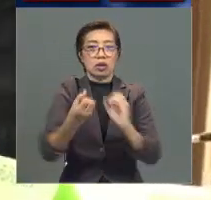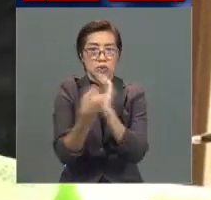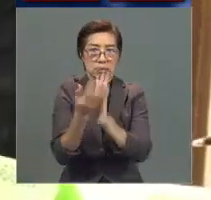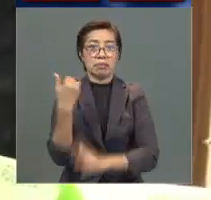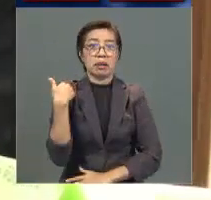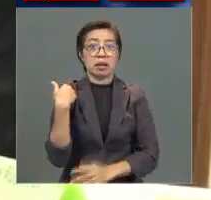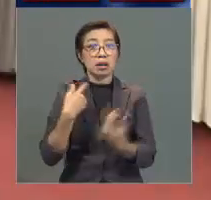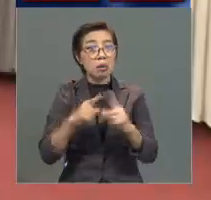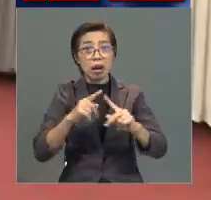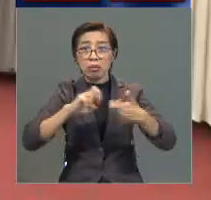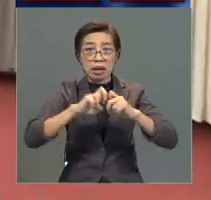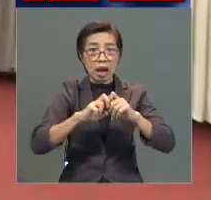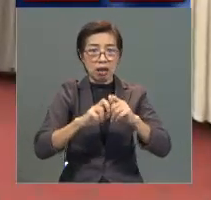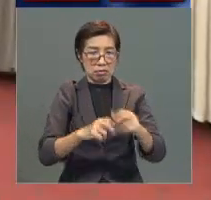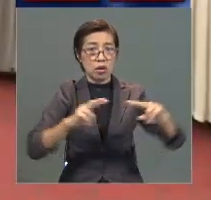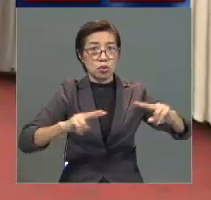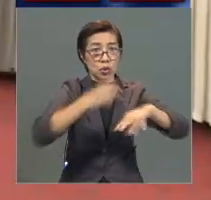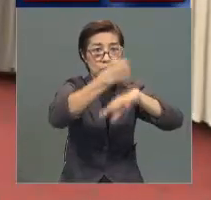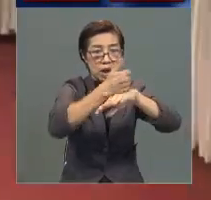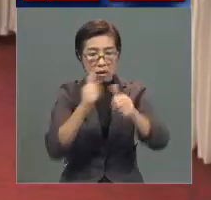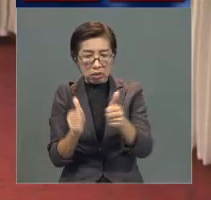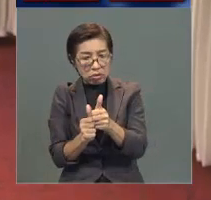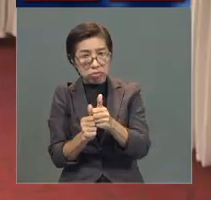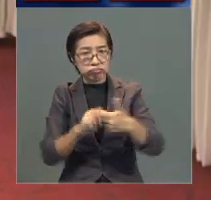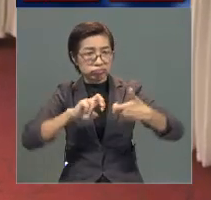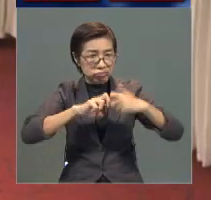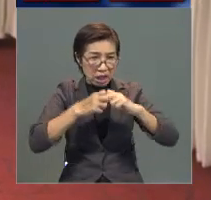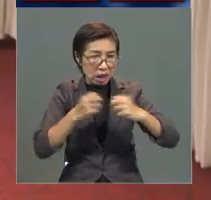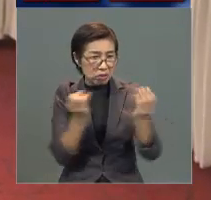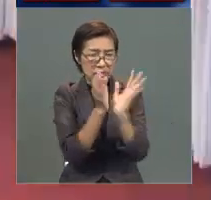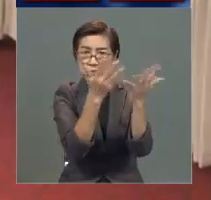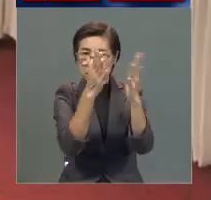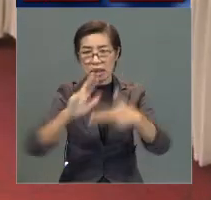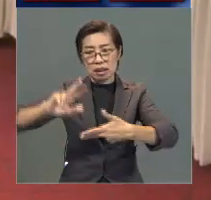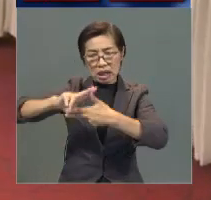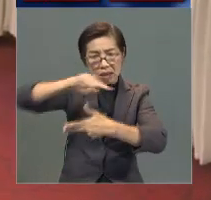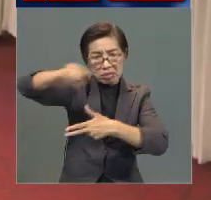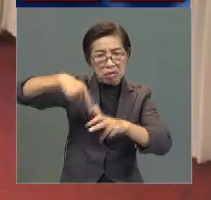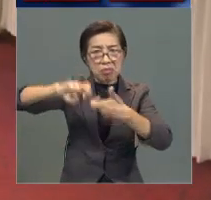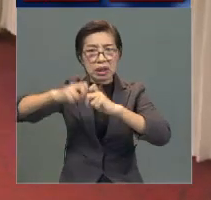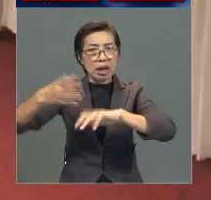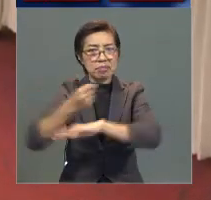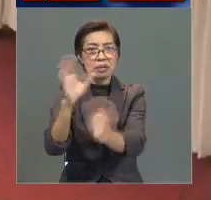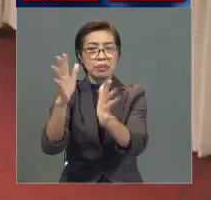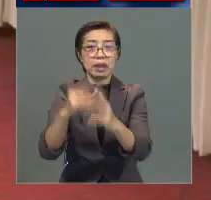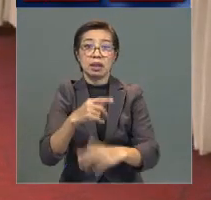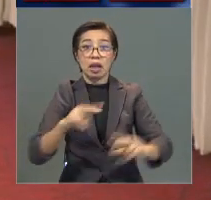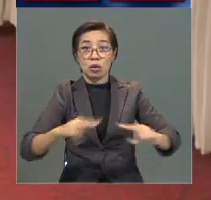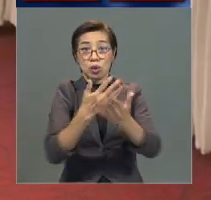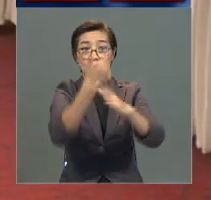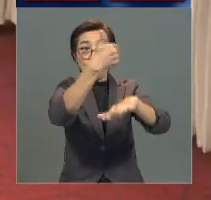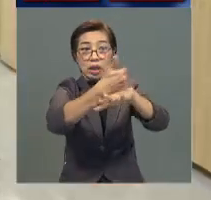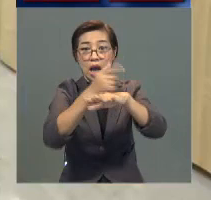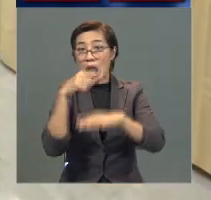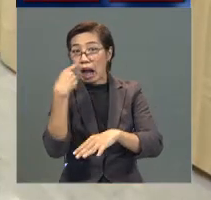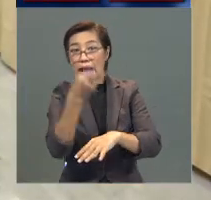ยืนยันว่าไม่มีความขัดแย้งกับคุณปรีดีและพรรคพลังประชารัฐก็ไม่มีปัญหาเรื่องการเมืองซึ่งรัฐมนตรีคนใหม่ที่จะเข้ามาทำหน้าที่คุ